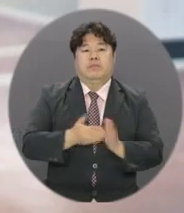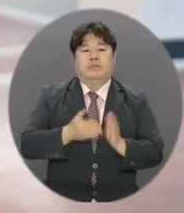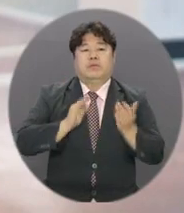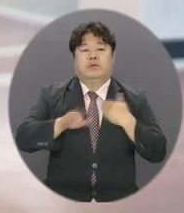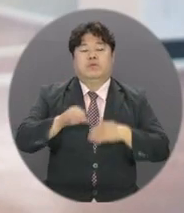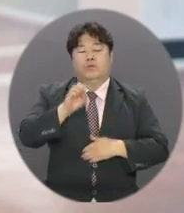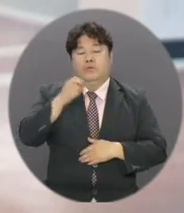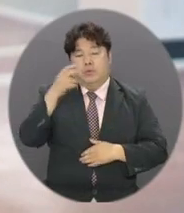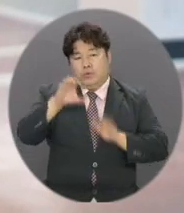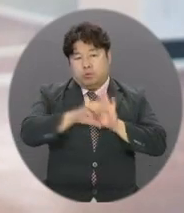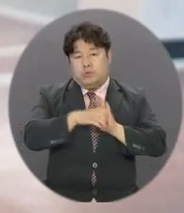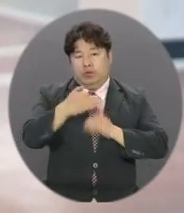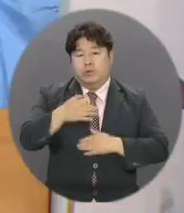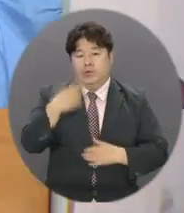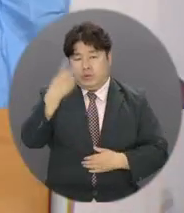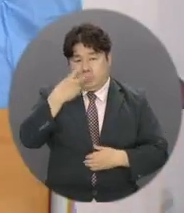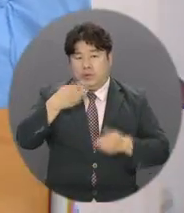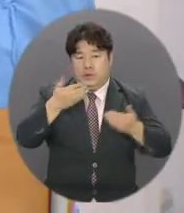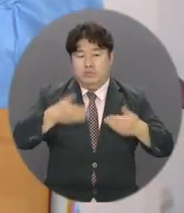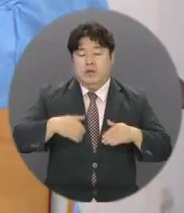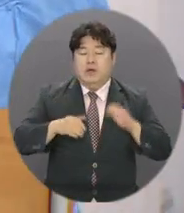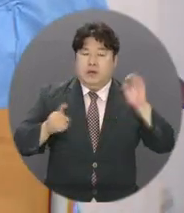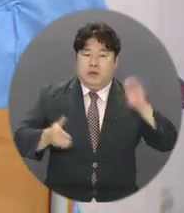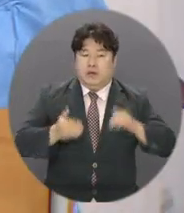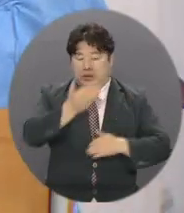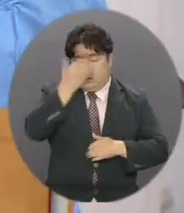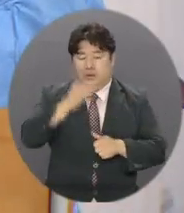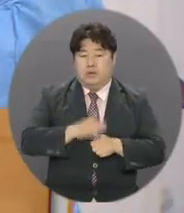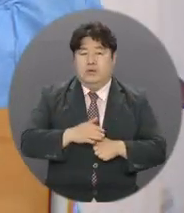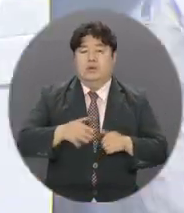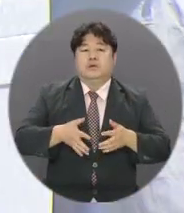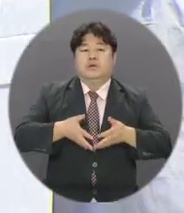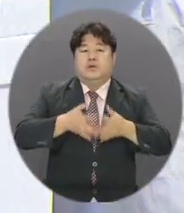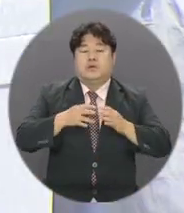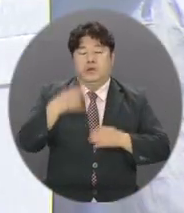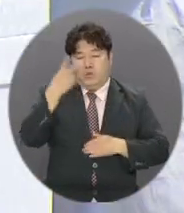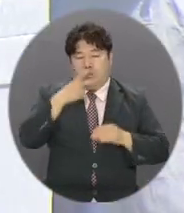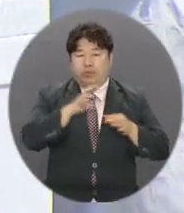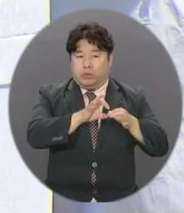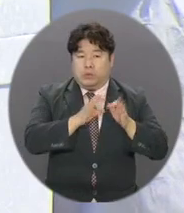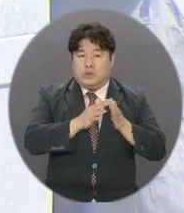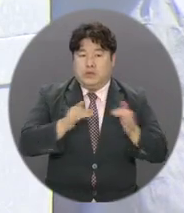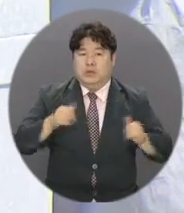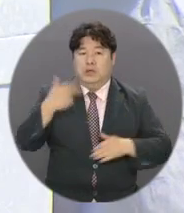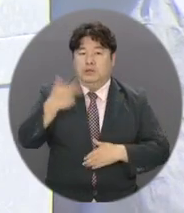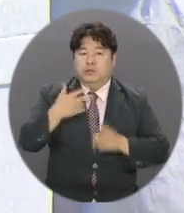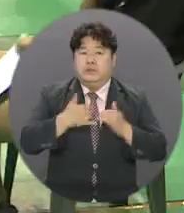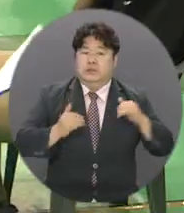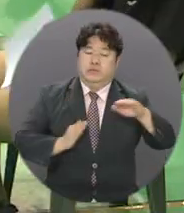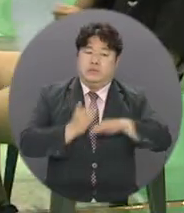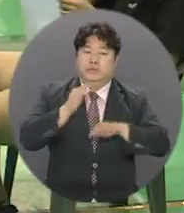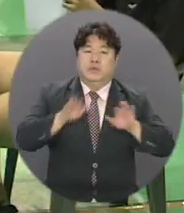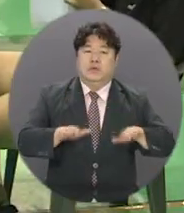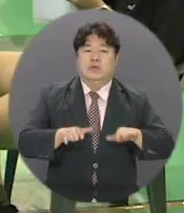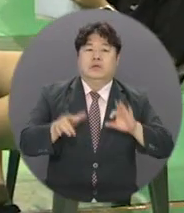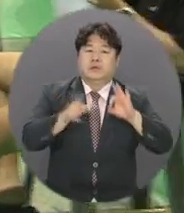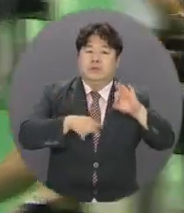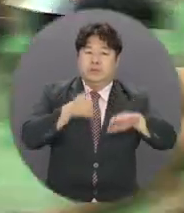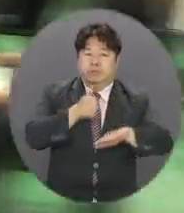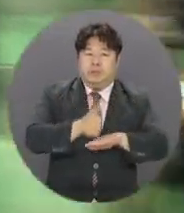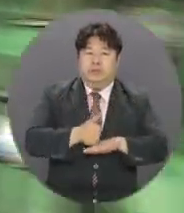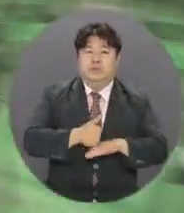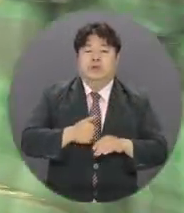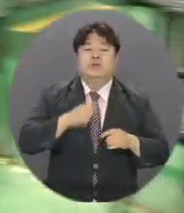코로나19 진단검사를 받은 어린이와 청소년, 그리고 시설 관계자 등은 7,000명이 넘습니다. 이달 말부터 10대 청소년에